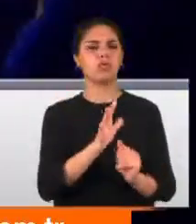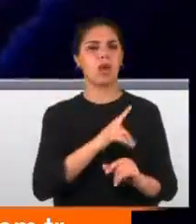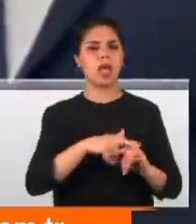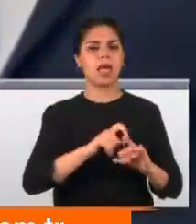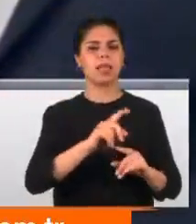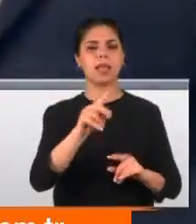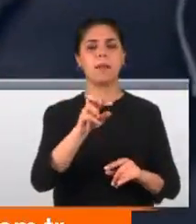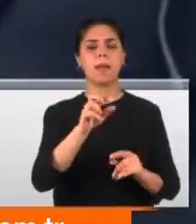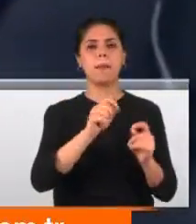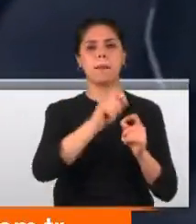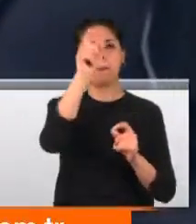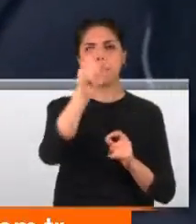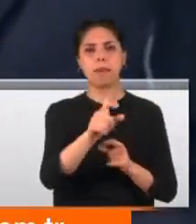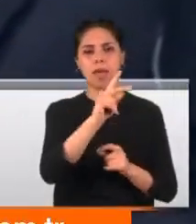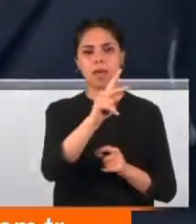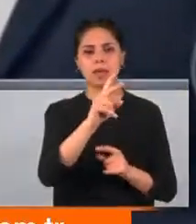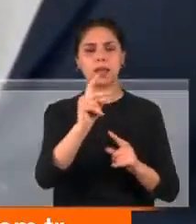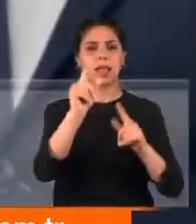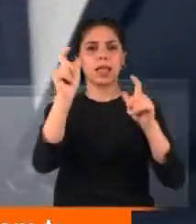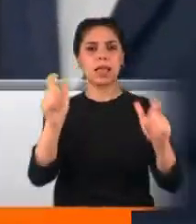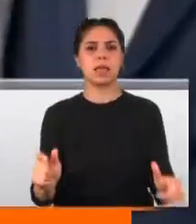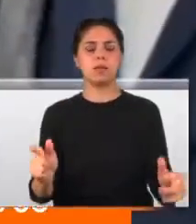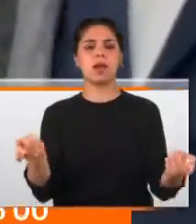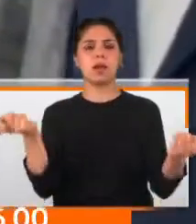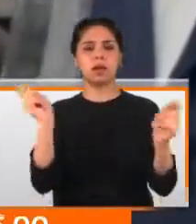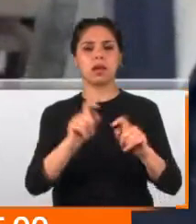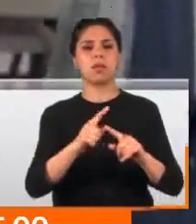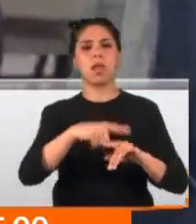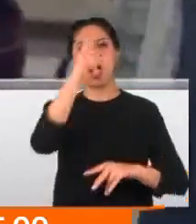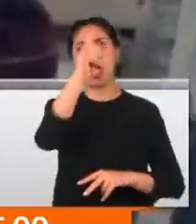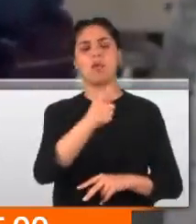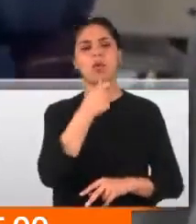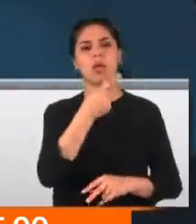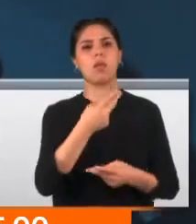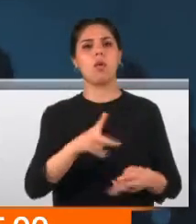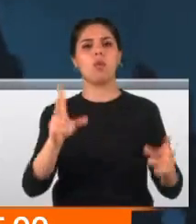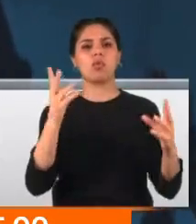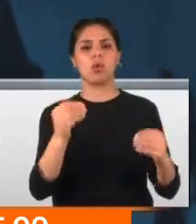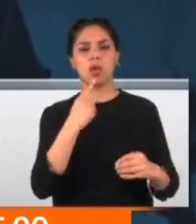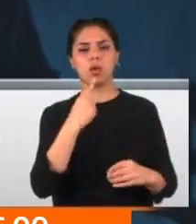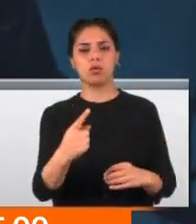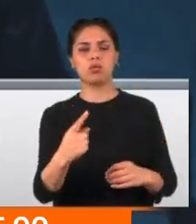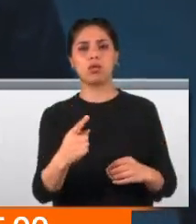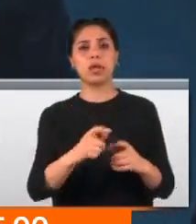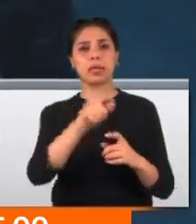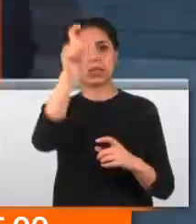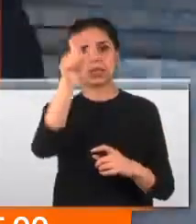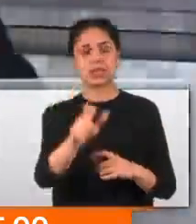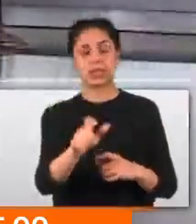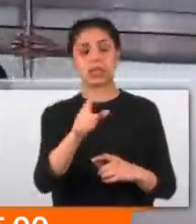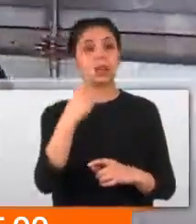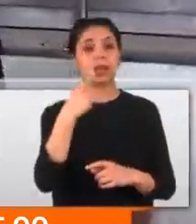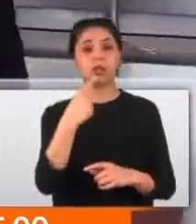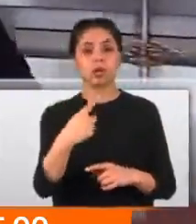HDP'li Berdan Öztürk açık açık İmralı'yı kapatacağız, Öcalan'ı özgürleştireceğiz dedi. Sırrı Süreyya Önder ise